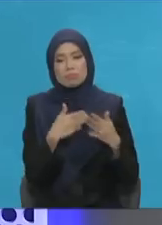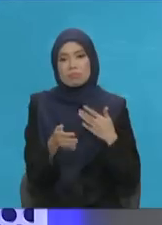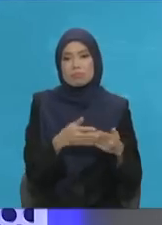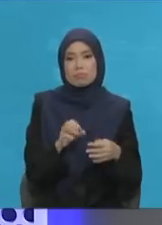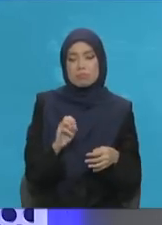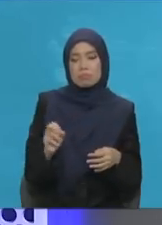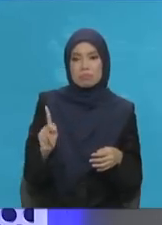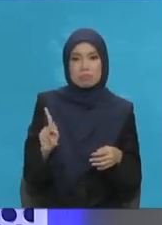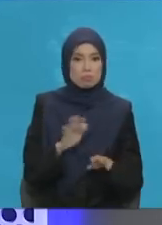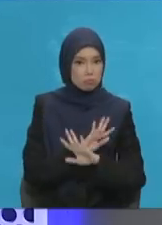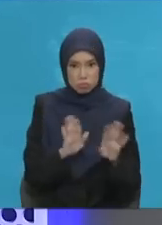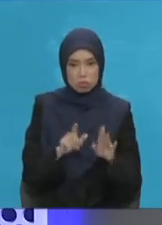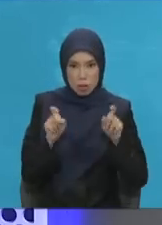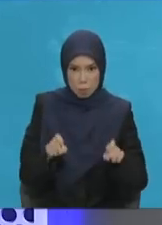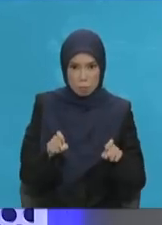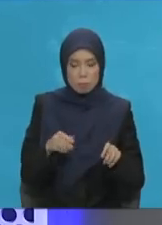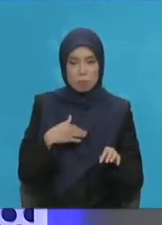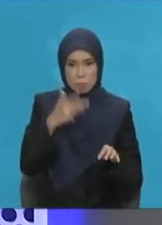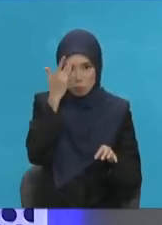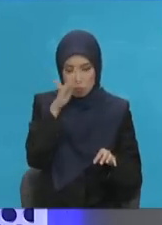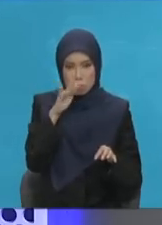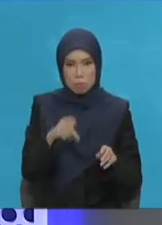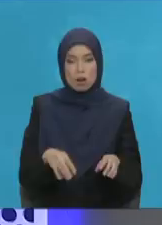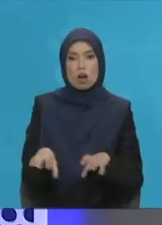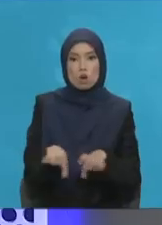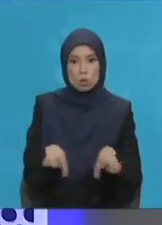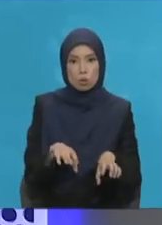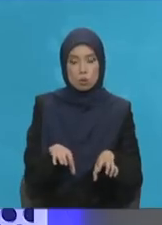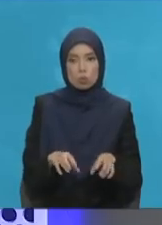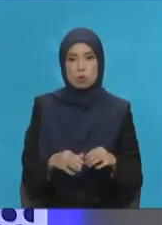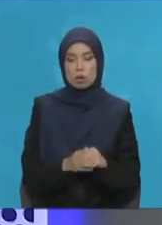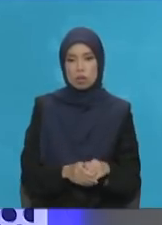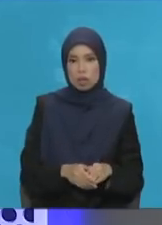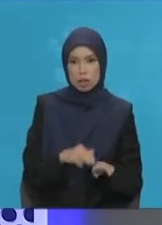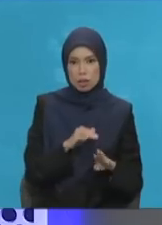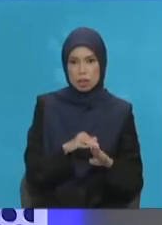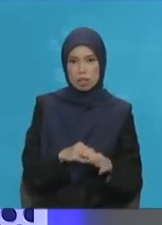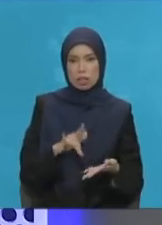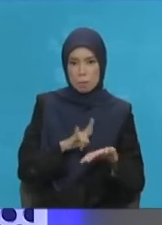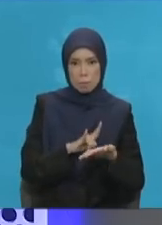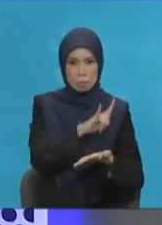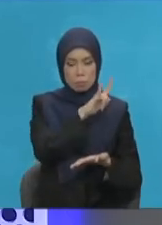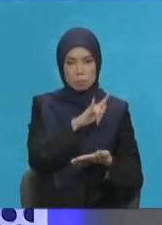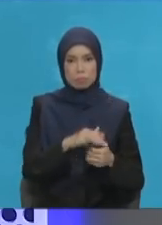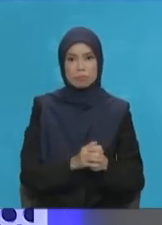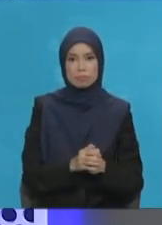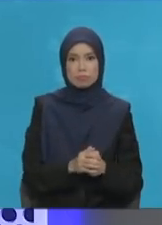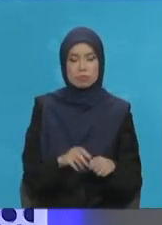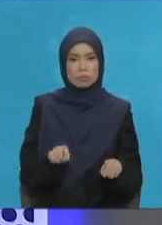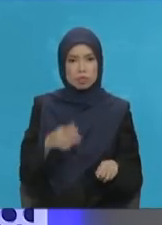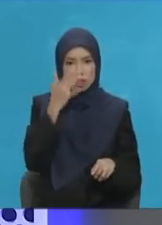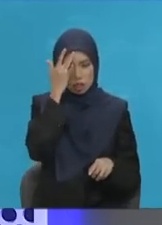di Android perlunya terus memupuk potensi hebat Arbi dalam industri penerbangan mengenal pasti